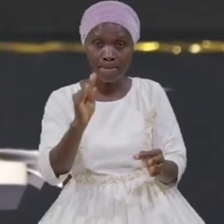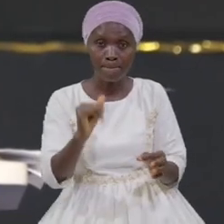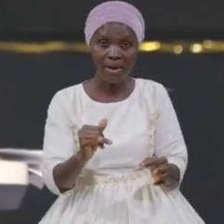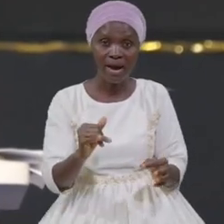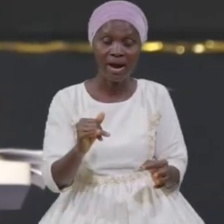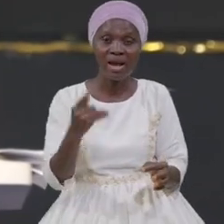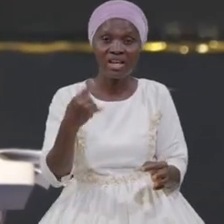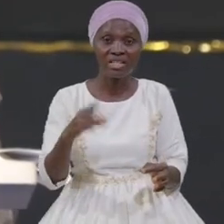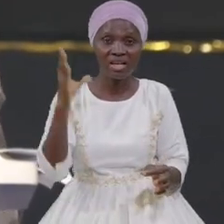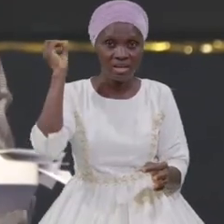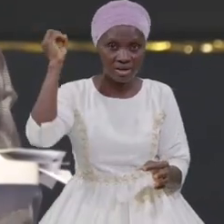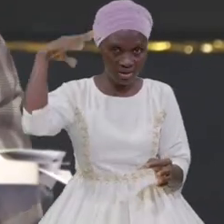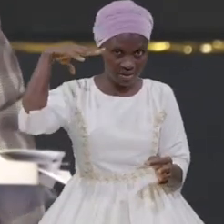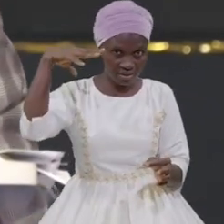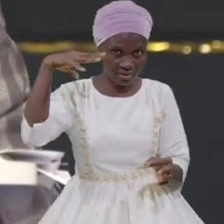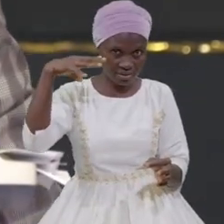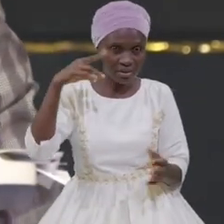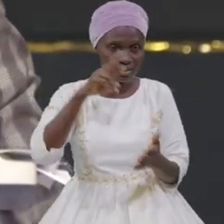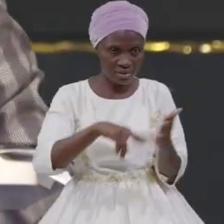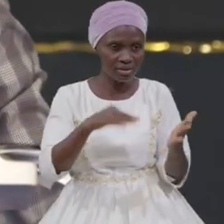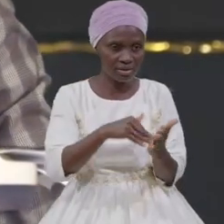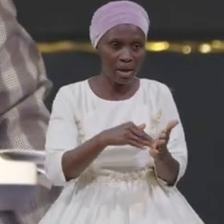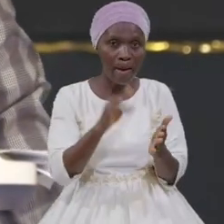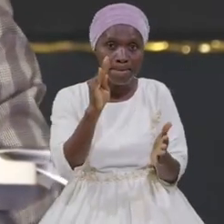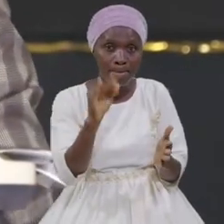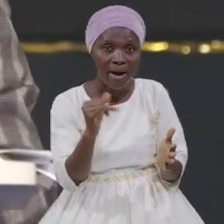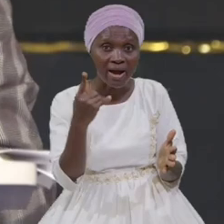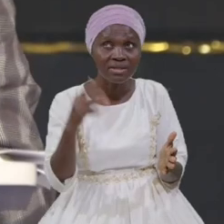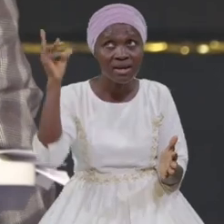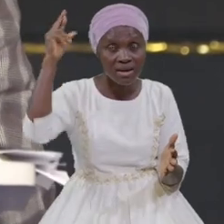grâce. Voyez cela, par sa grâce,